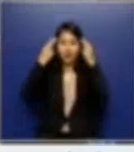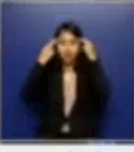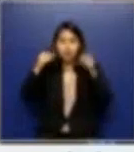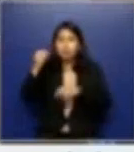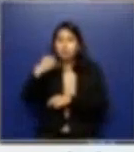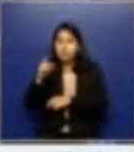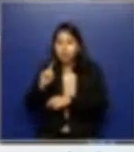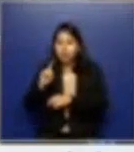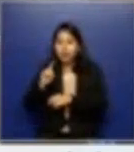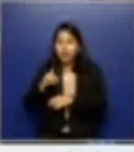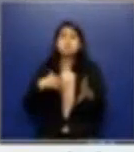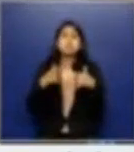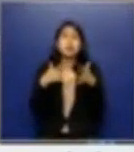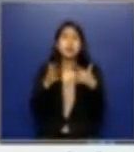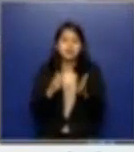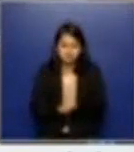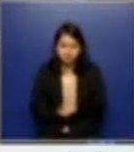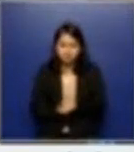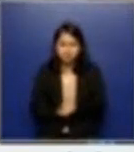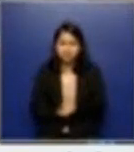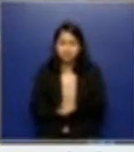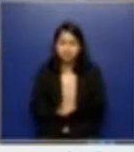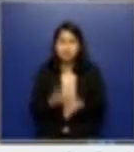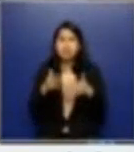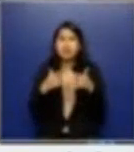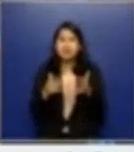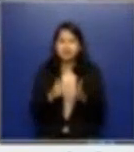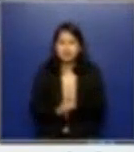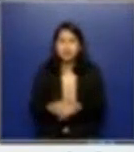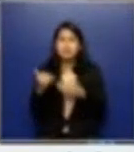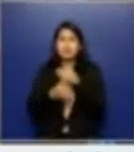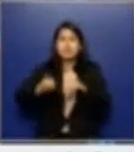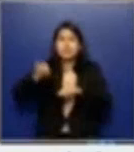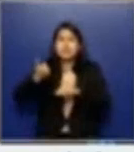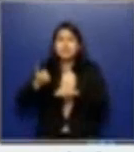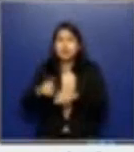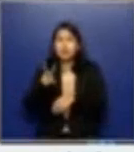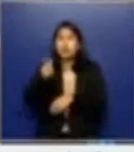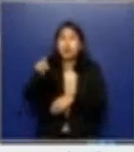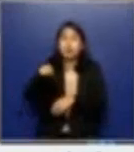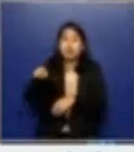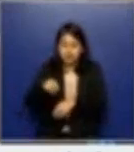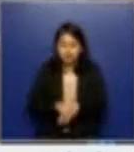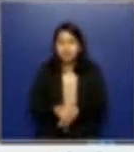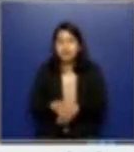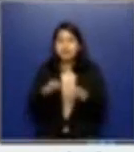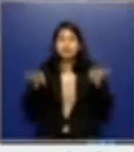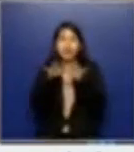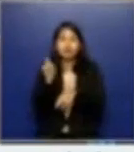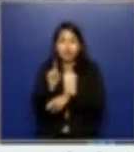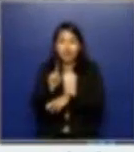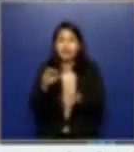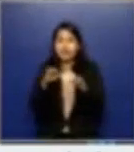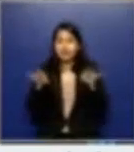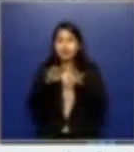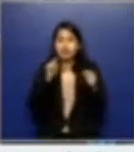าไม่เป็นไรมันเล็กไม่มากประเทศอื่นเขาบางครั้งก็ 200% มันสำคัญที่ความสาม